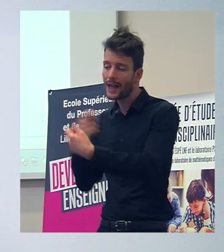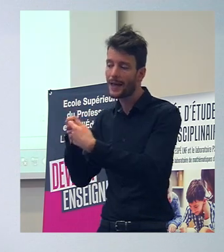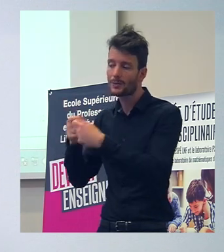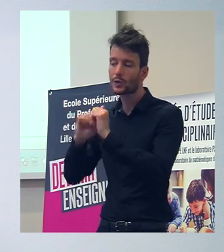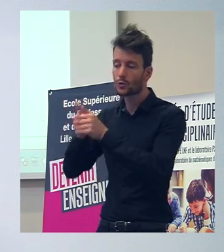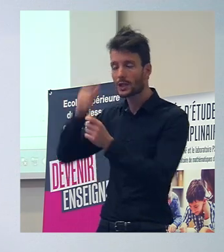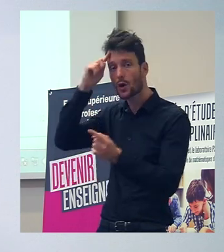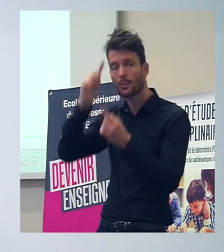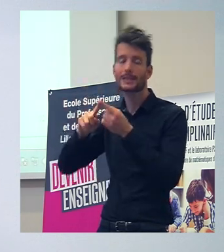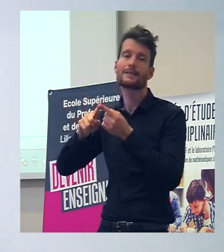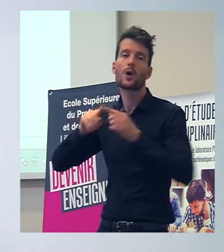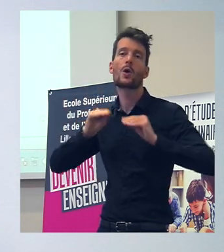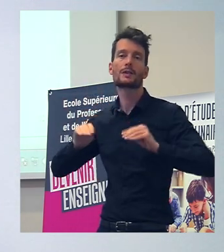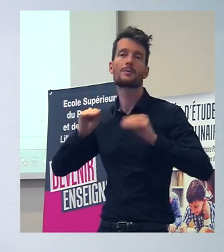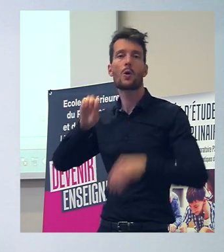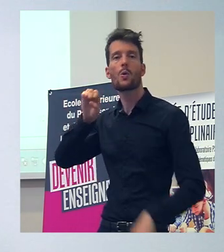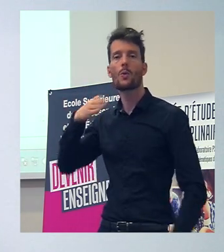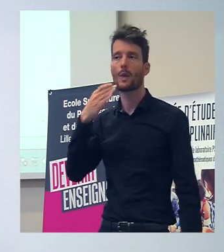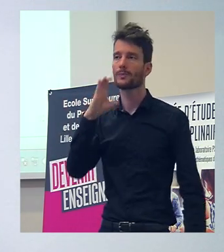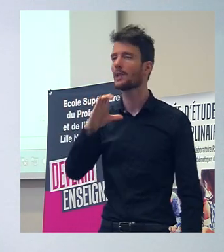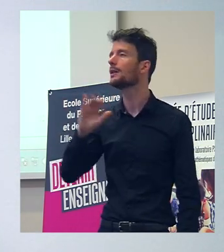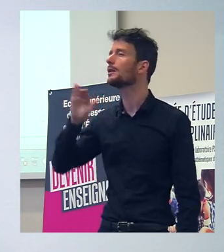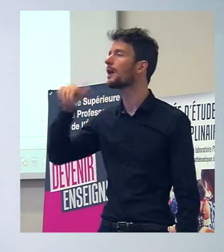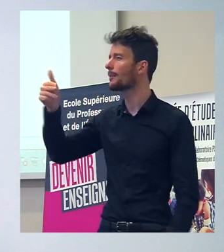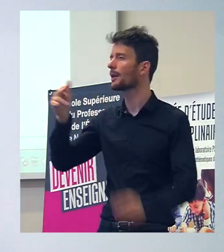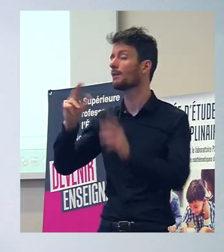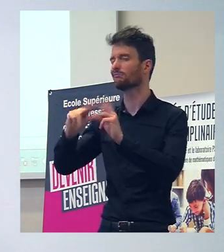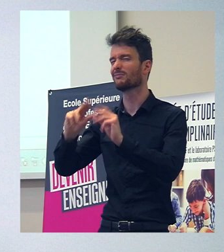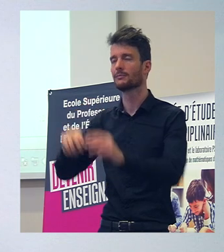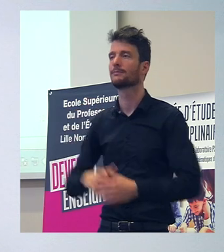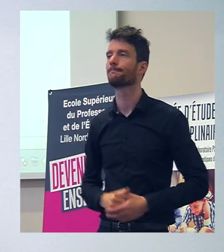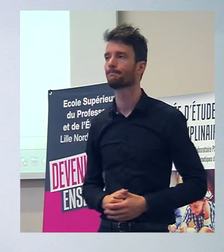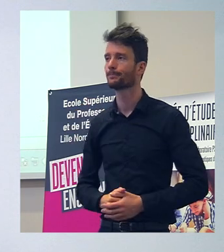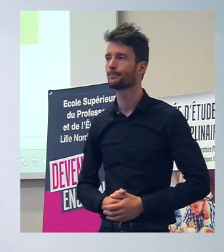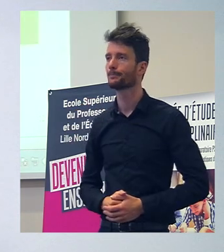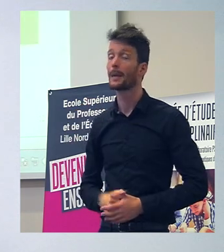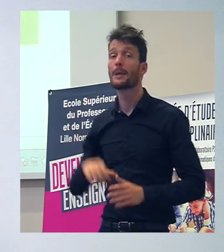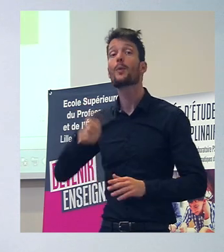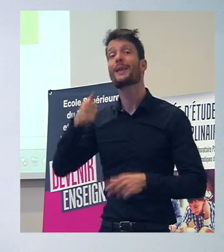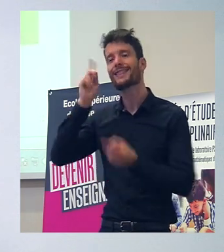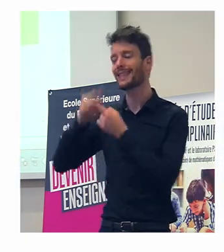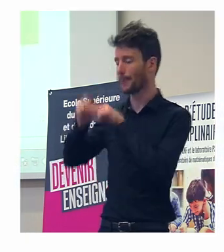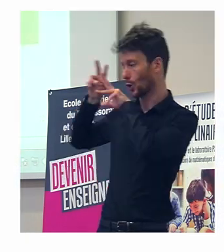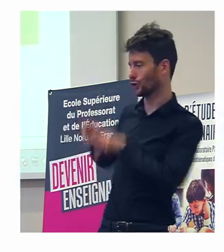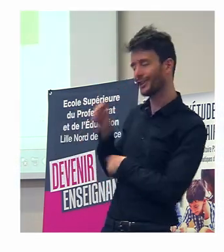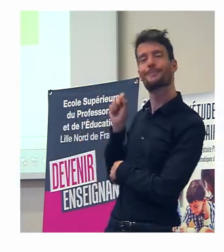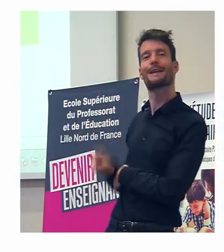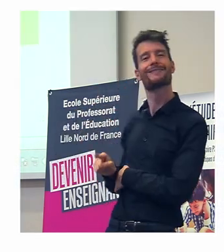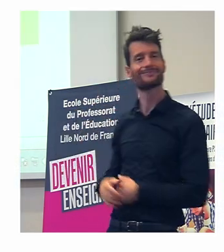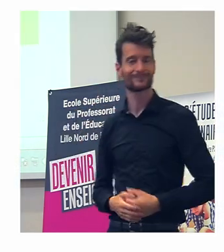de l'enseignement moral et civique, je vous en dirai un mot tout de suite. Mais d'abord, la recherche. Alors,